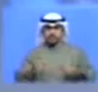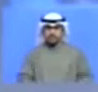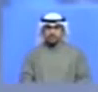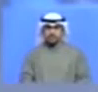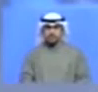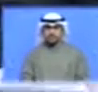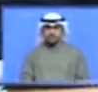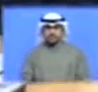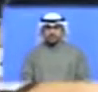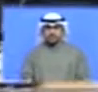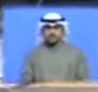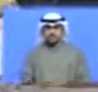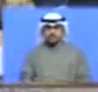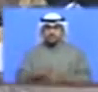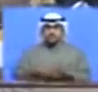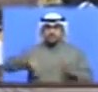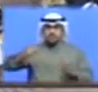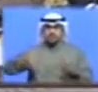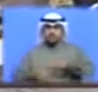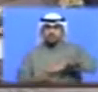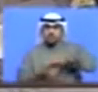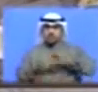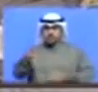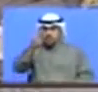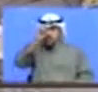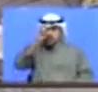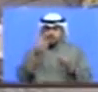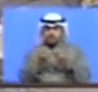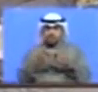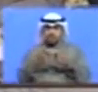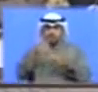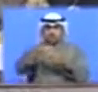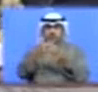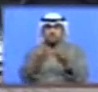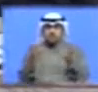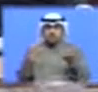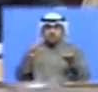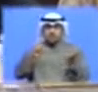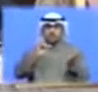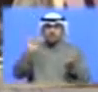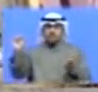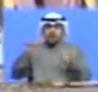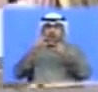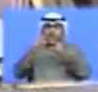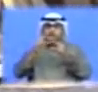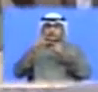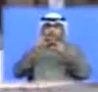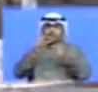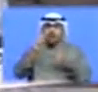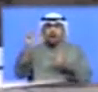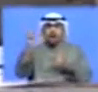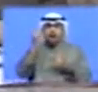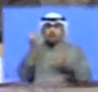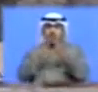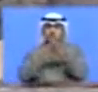العناوين. رئيس مجلس الأمة يترأس اجتماعا برلمانيا مشتركا مع وفد البنك الدولي لبحث تعزيز التنمية